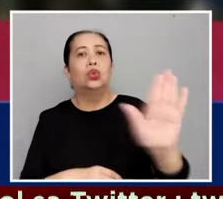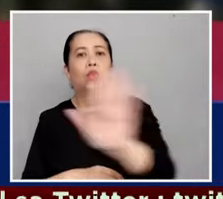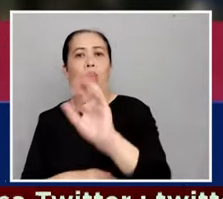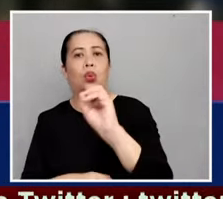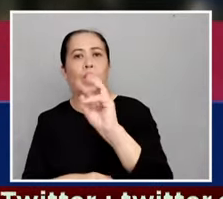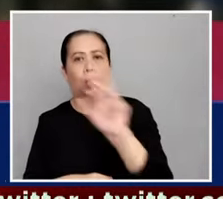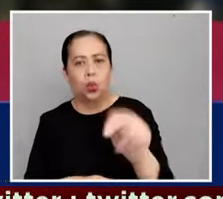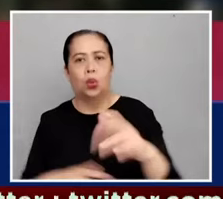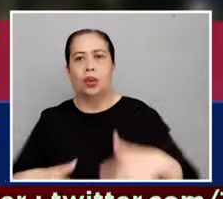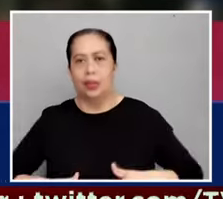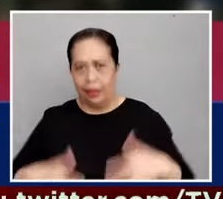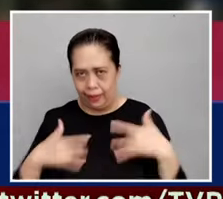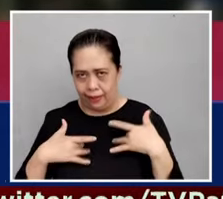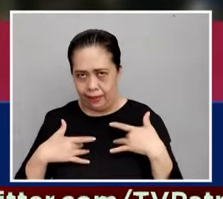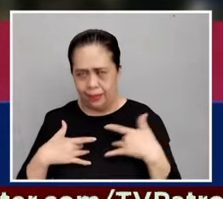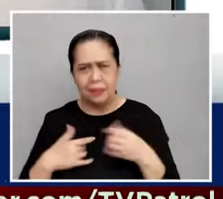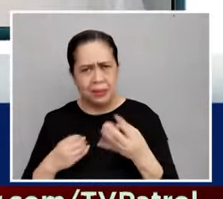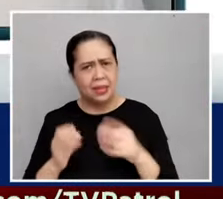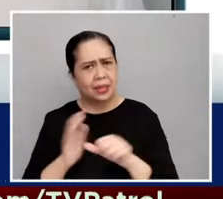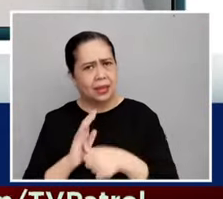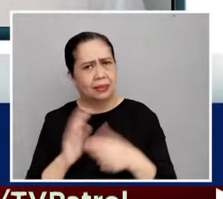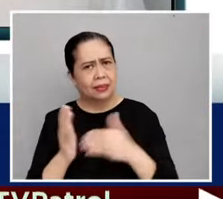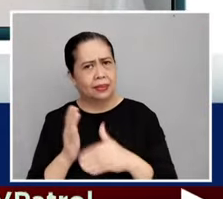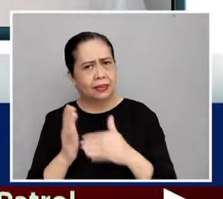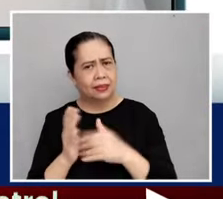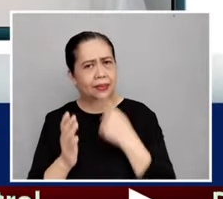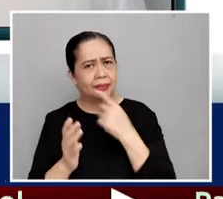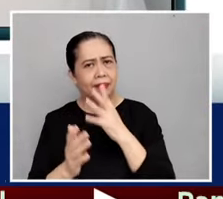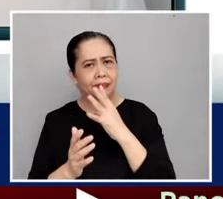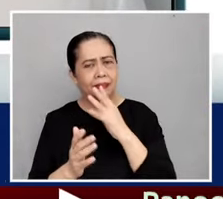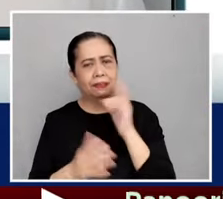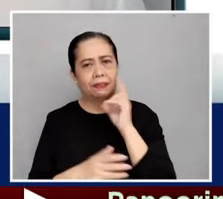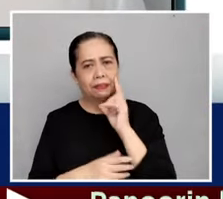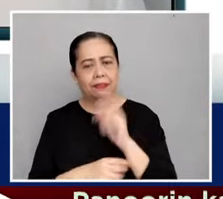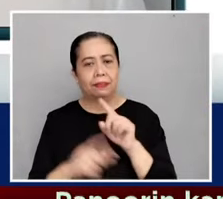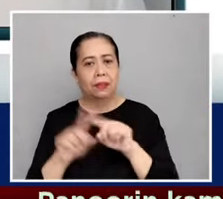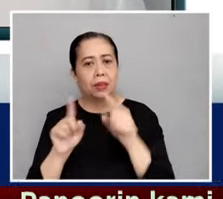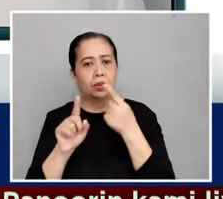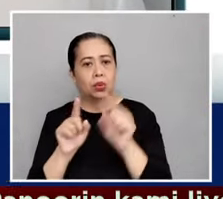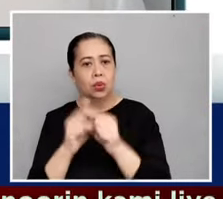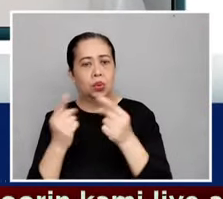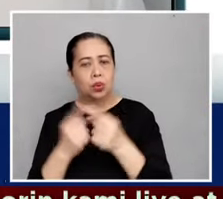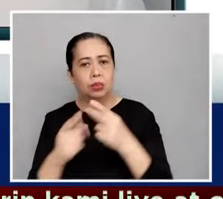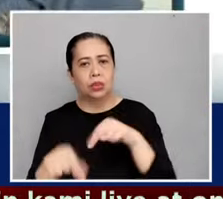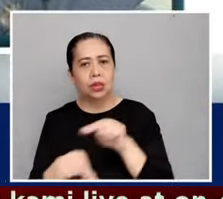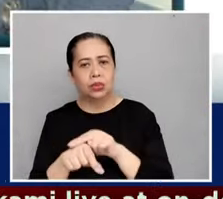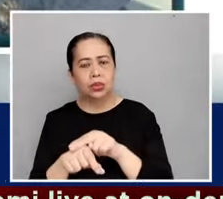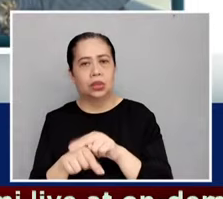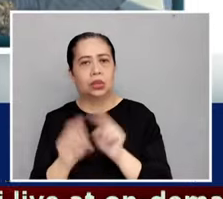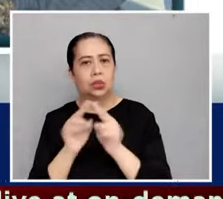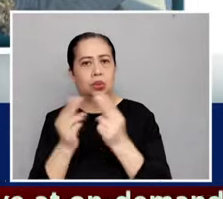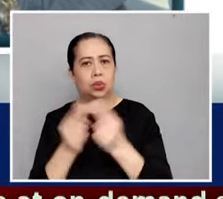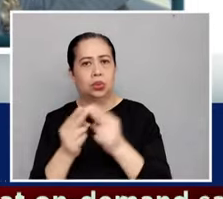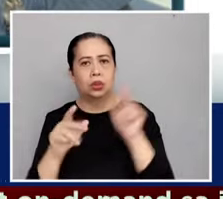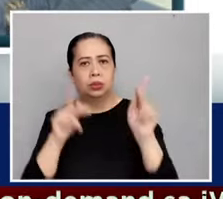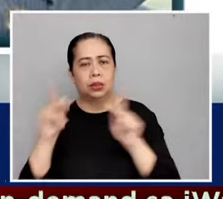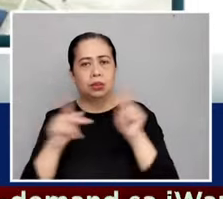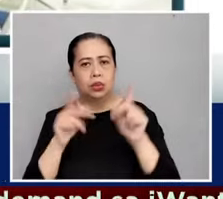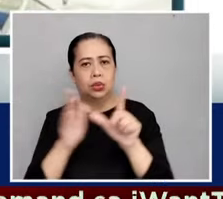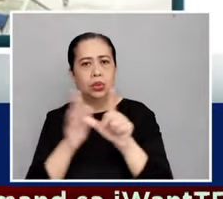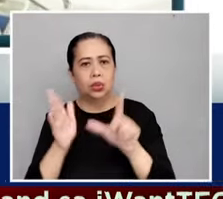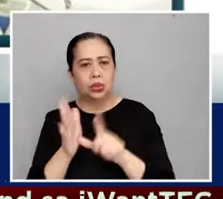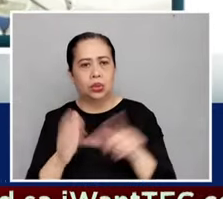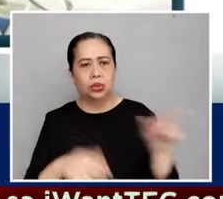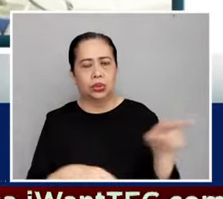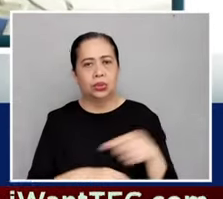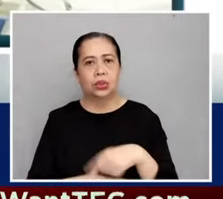buhay. Yun naman ilang beses niya rin sinabi. Pero para sa grupong National Union of People's Lawyers, President Duterte promised us